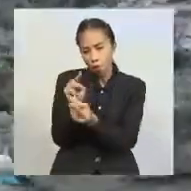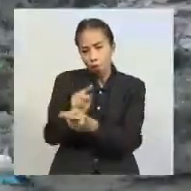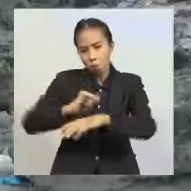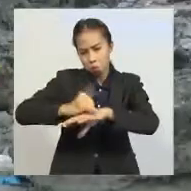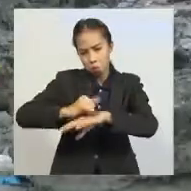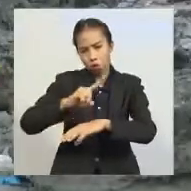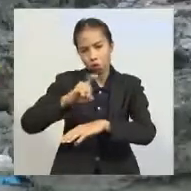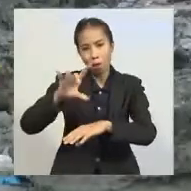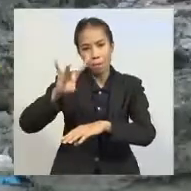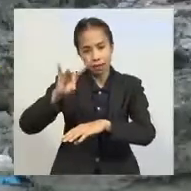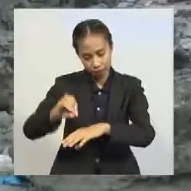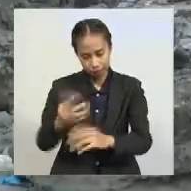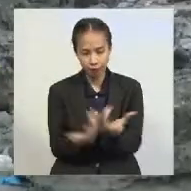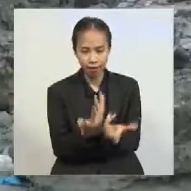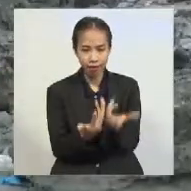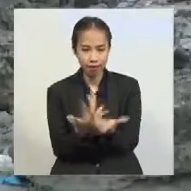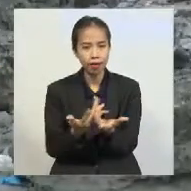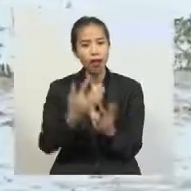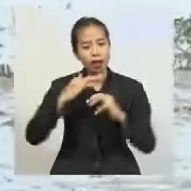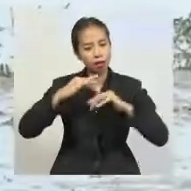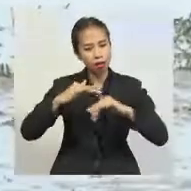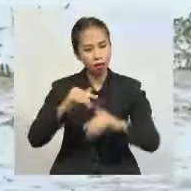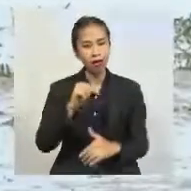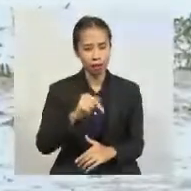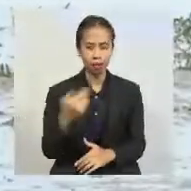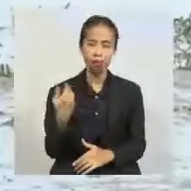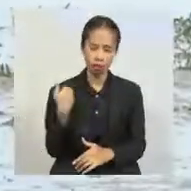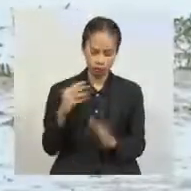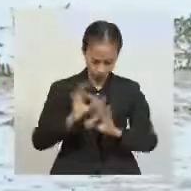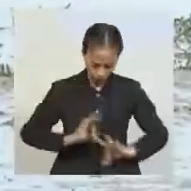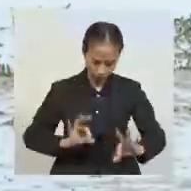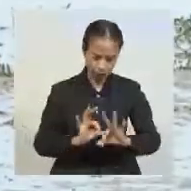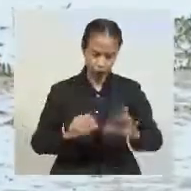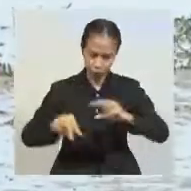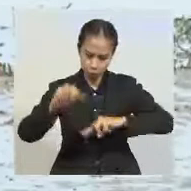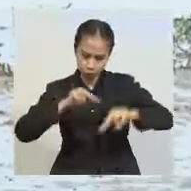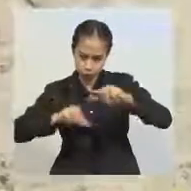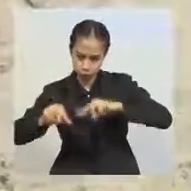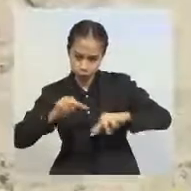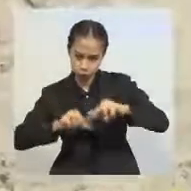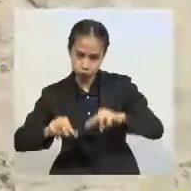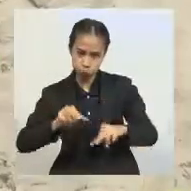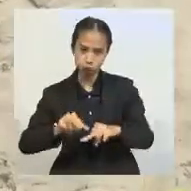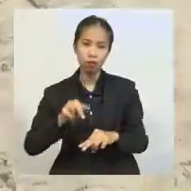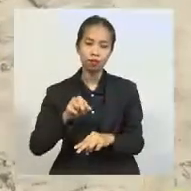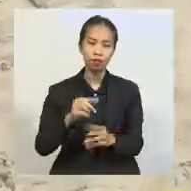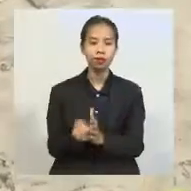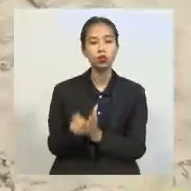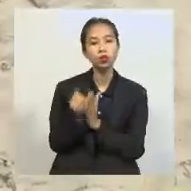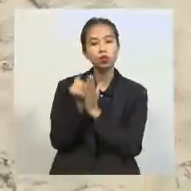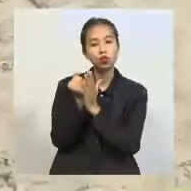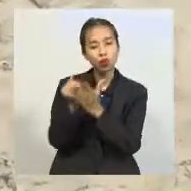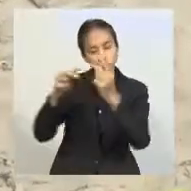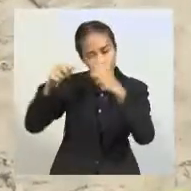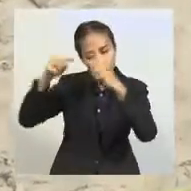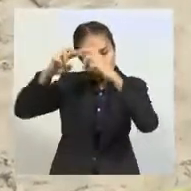มีแหล่งหญ้าทะเลอาหารของพยูนขนาดใหญ่ที่จำเป็นต้องรักษาควบคู่กับการต่อยอดความรู้จากการวิ